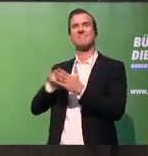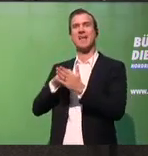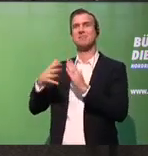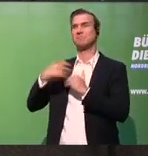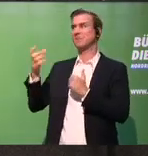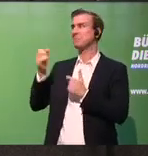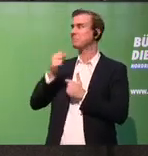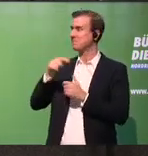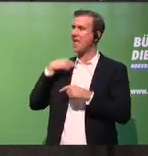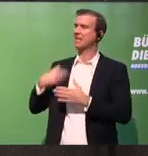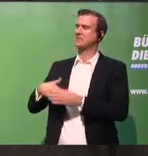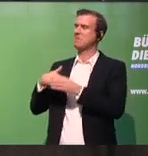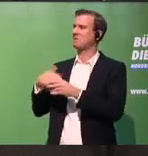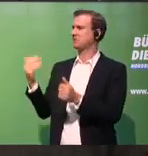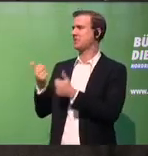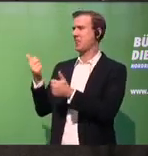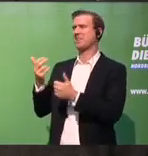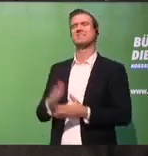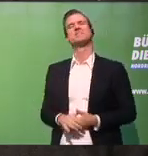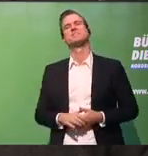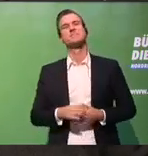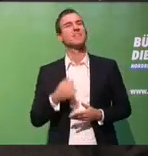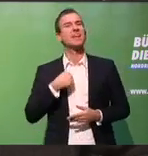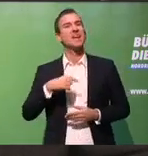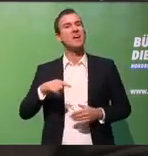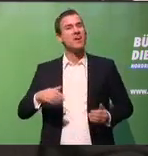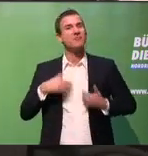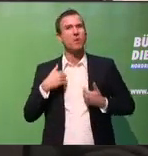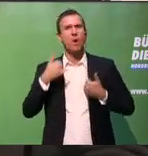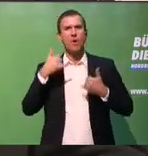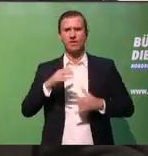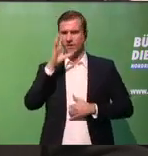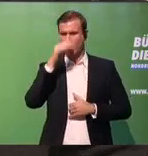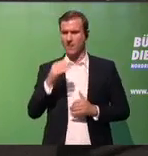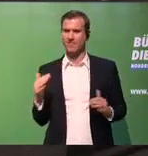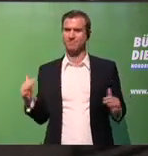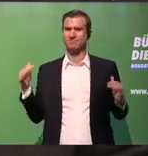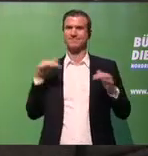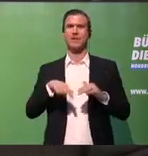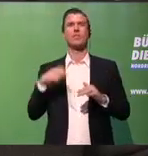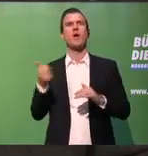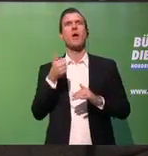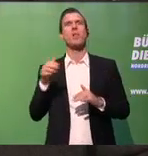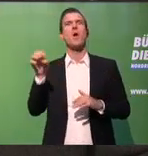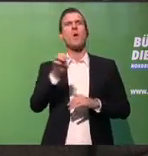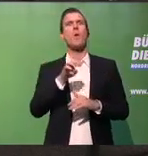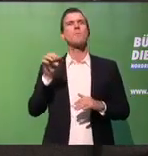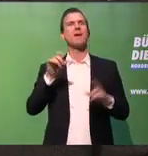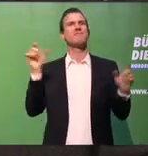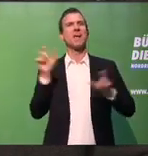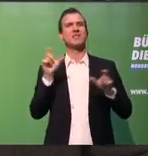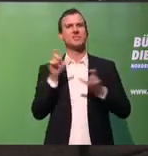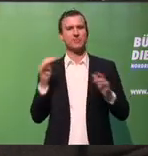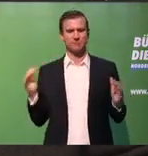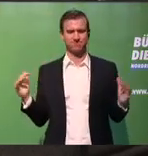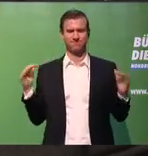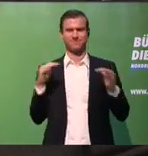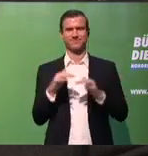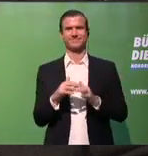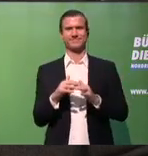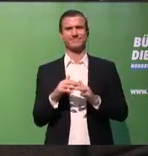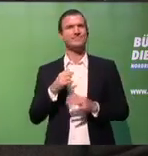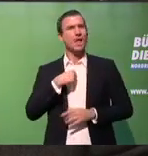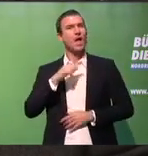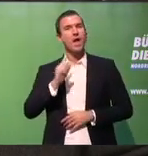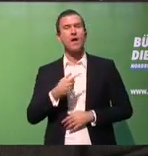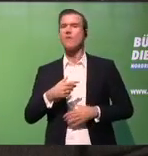sind. Ganz toll. Ich freue mich, dass wir alle heute hier in Köln zu dieser wunderbaren Europaveranstaltung zusammengekommen sind. Und ich freue